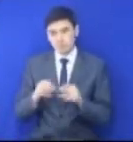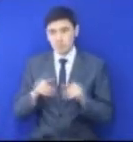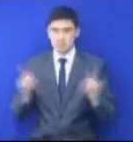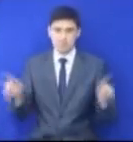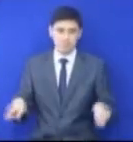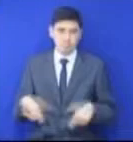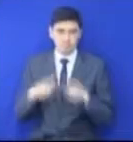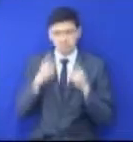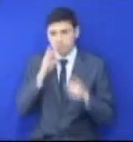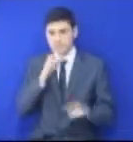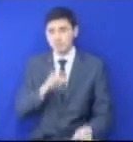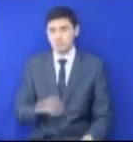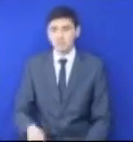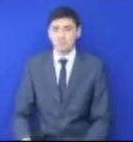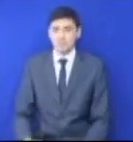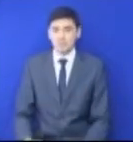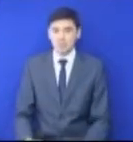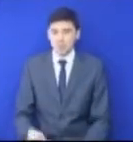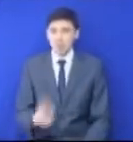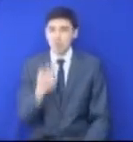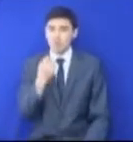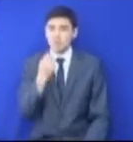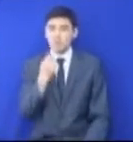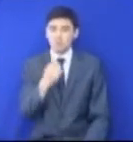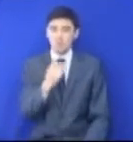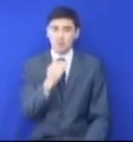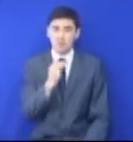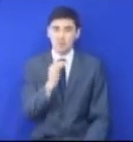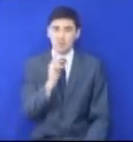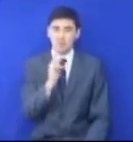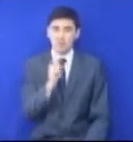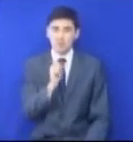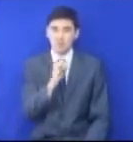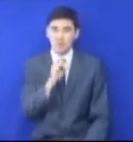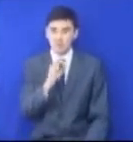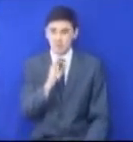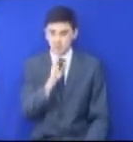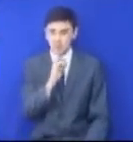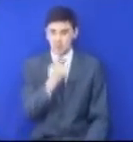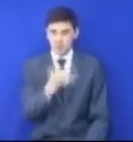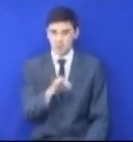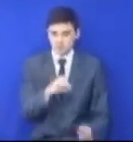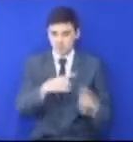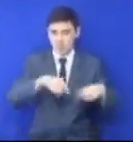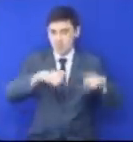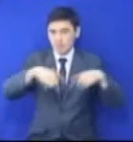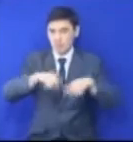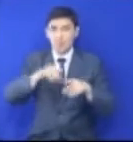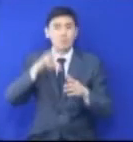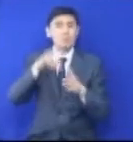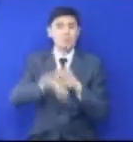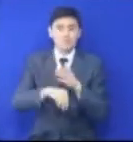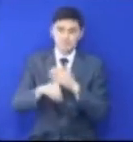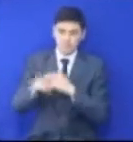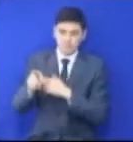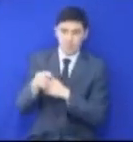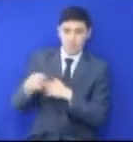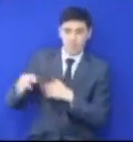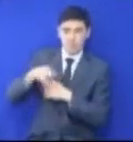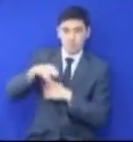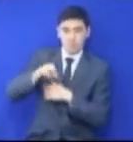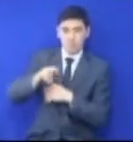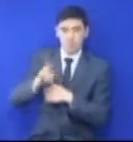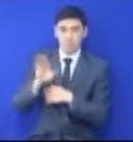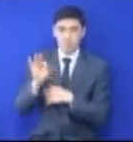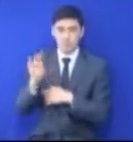улучшение своего города. Не остались в стороне представители финансовых организаций. Так, коллектив одной из них высадил на острове Полковничий, недалеко от монумента